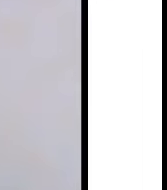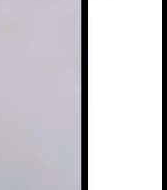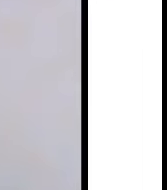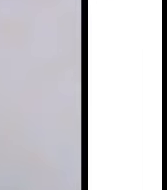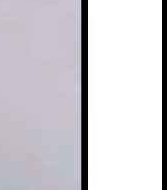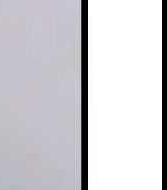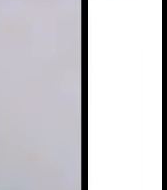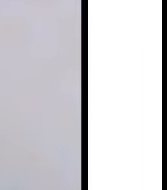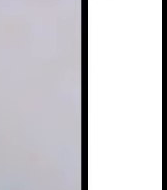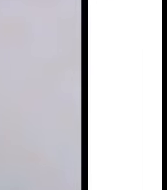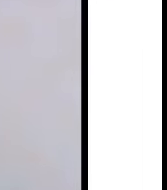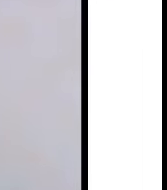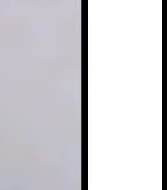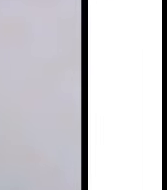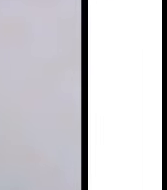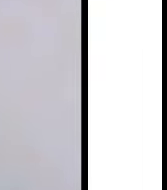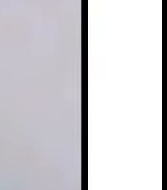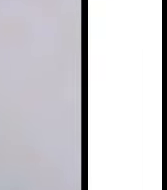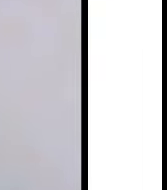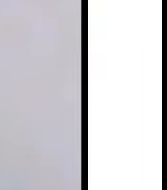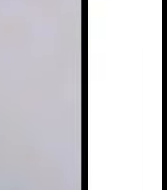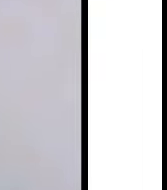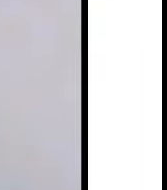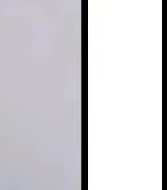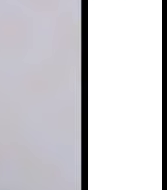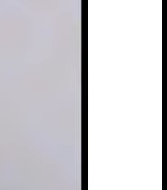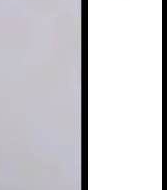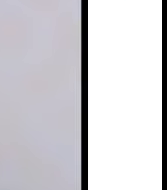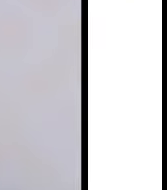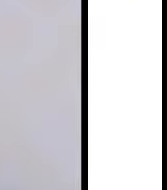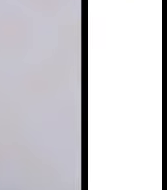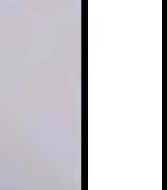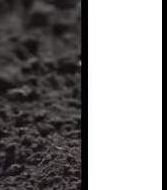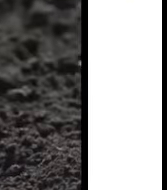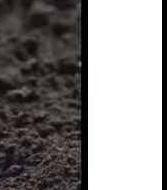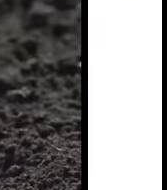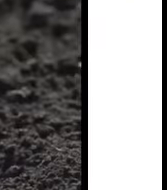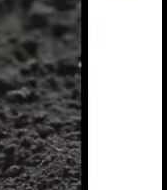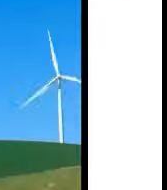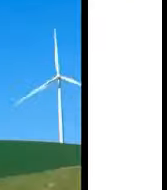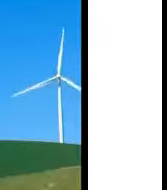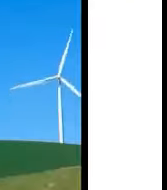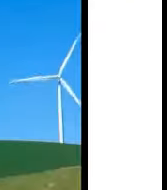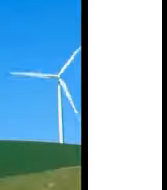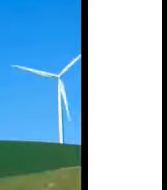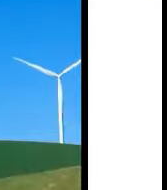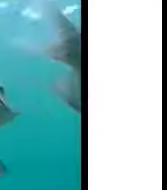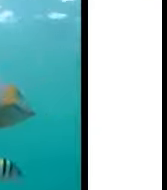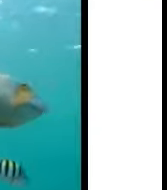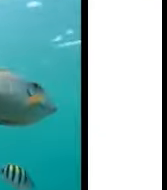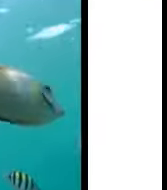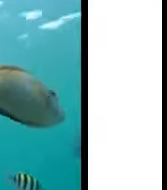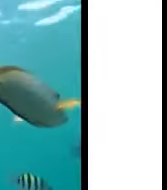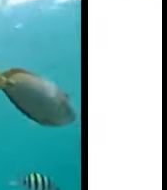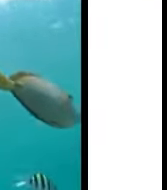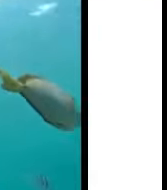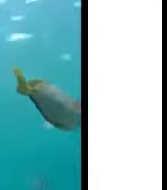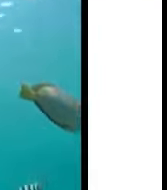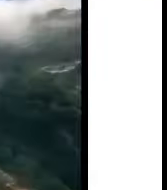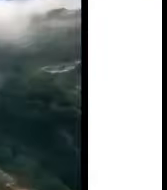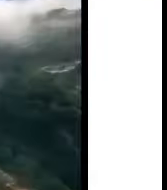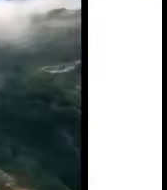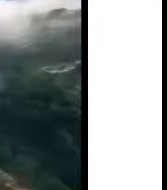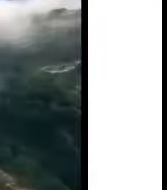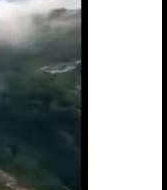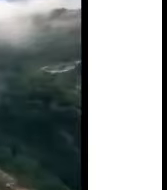in una crisi ecologica senza precedenti, che interessa il suolo, l'aria, l'acqua e in